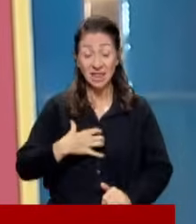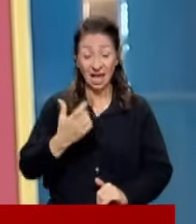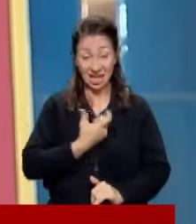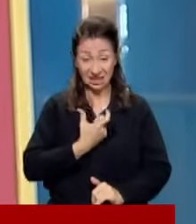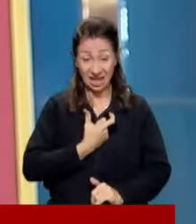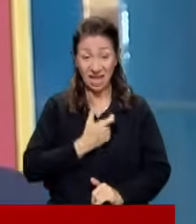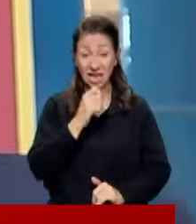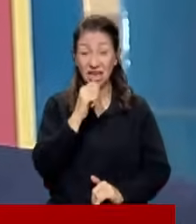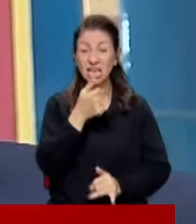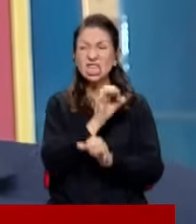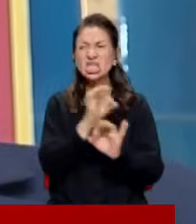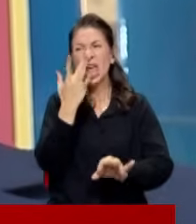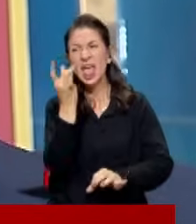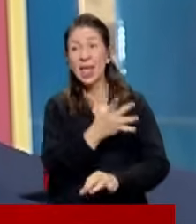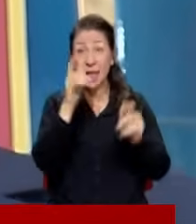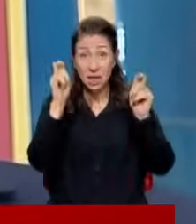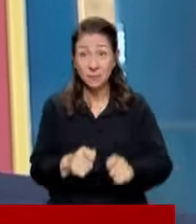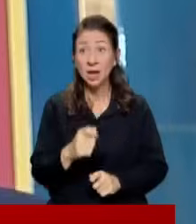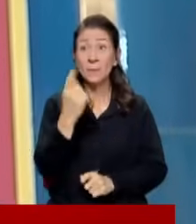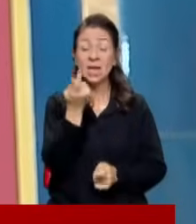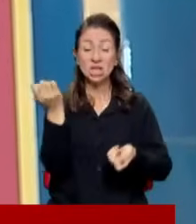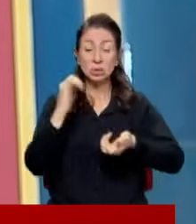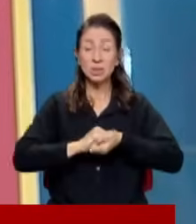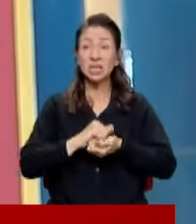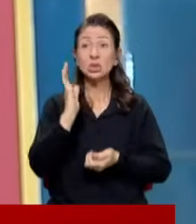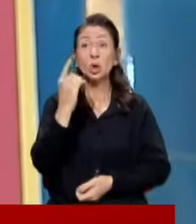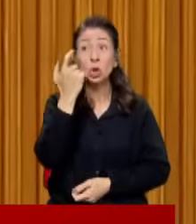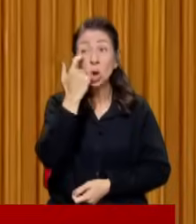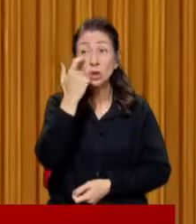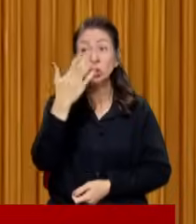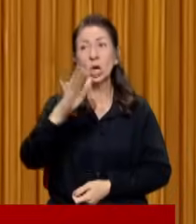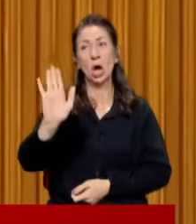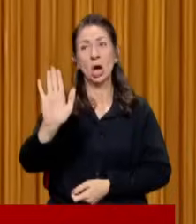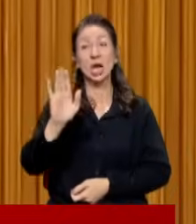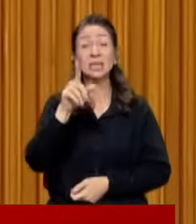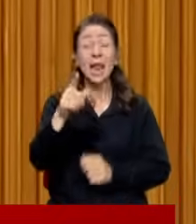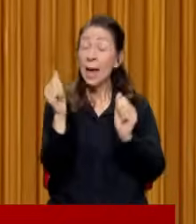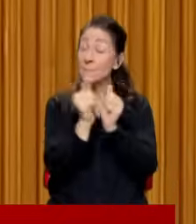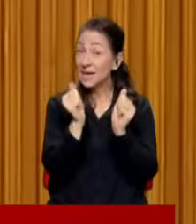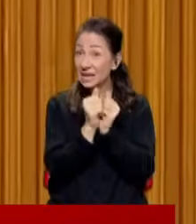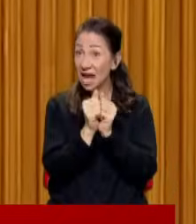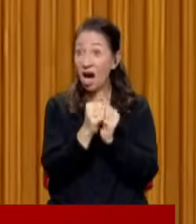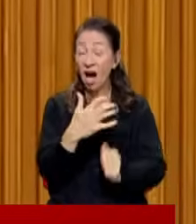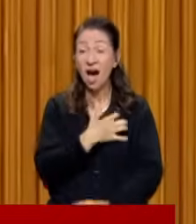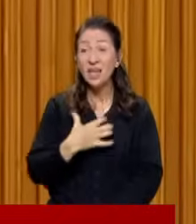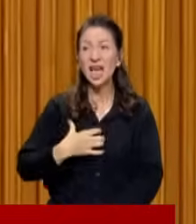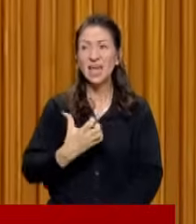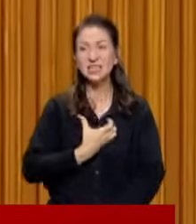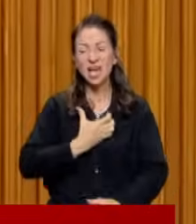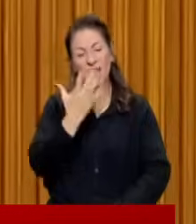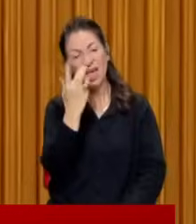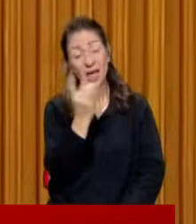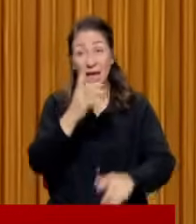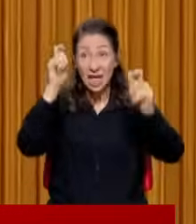anayasayı hiçleştirecek bir işbirliğine gidecek göz yok. Seninle birlikte anayasayı